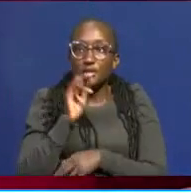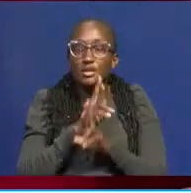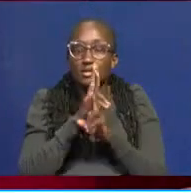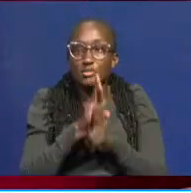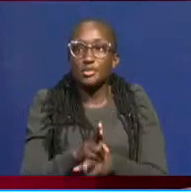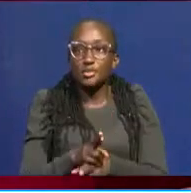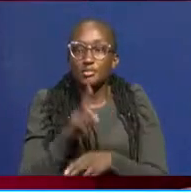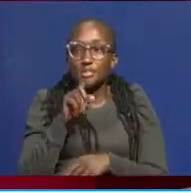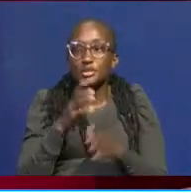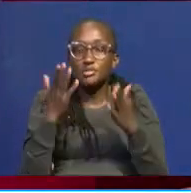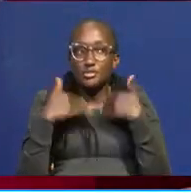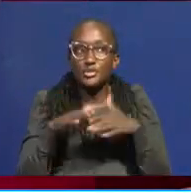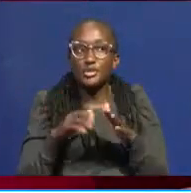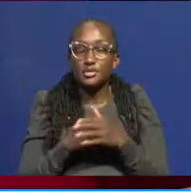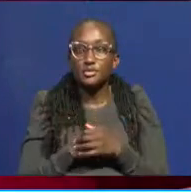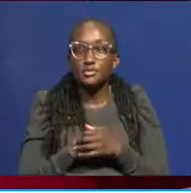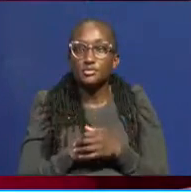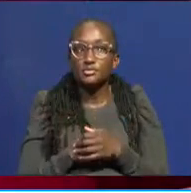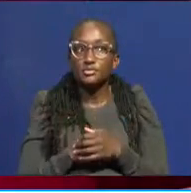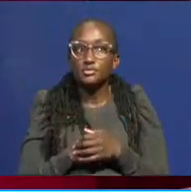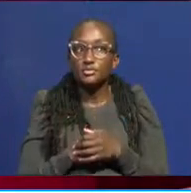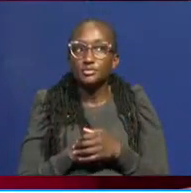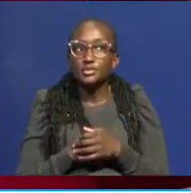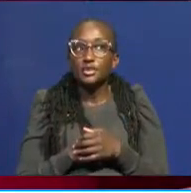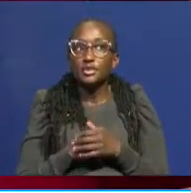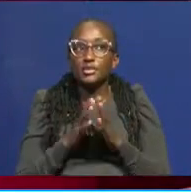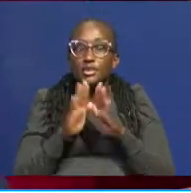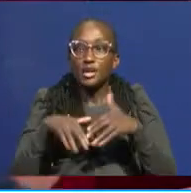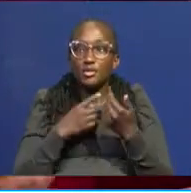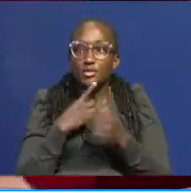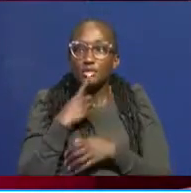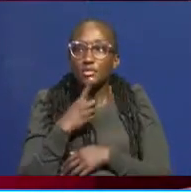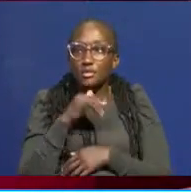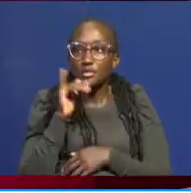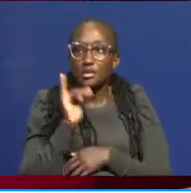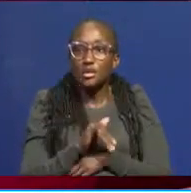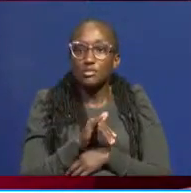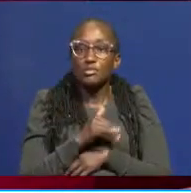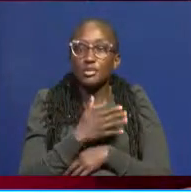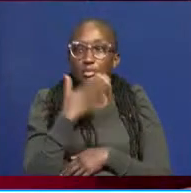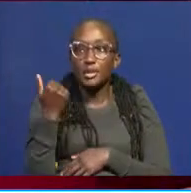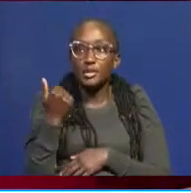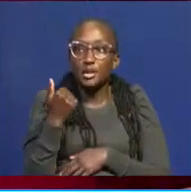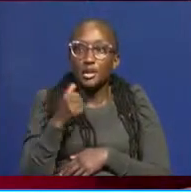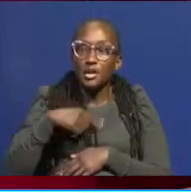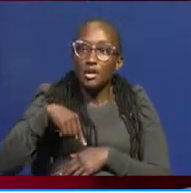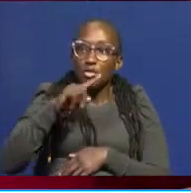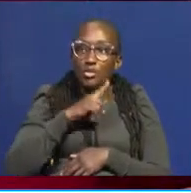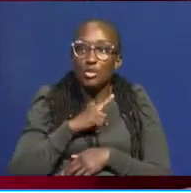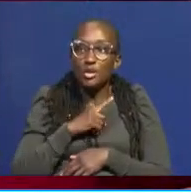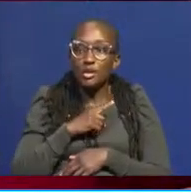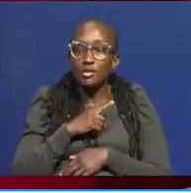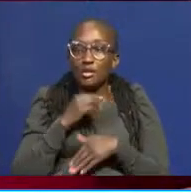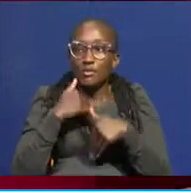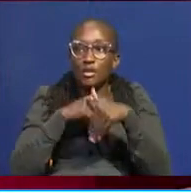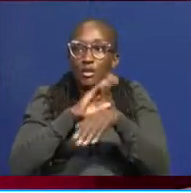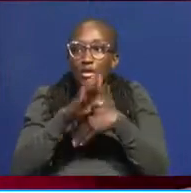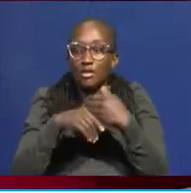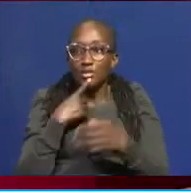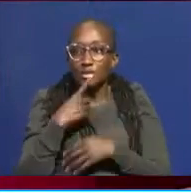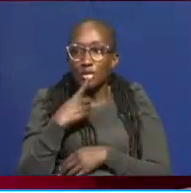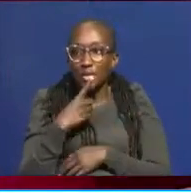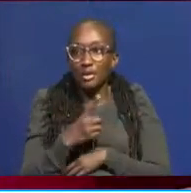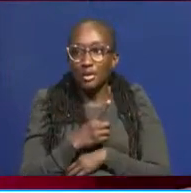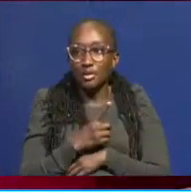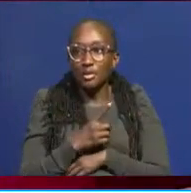ripoti ikamilishwe kulinganisha na vile ambavyo wamerecommend. Nafikiria ingekuwa jambo zuri sisi tukiifuata zile recommendations zote